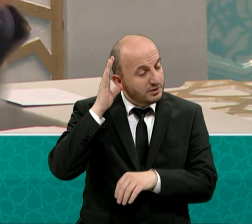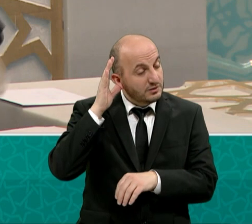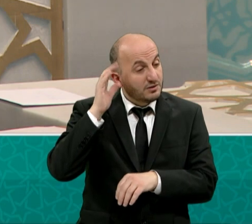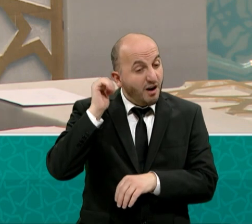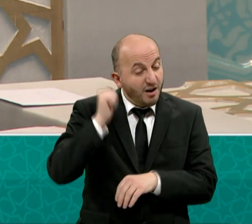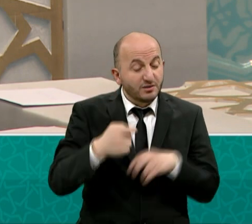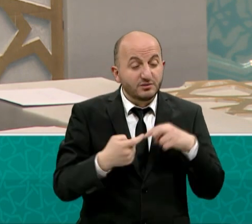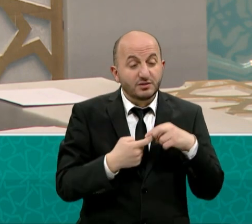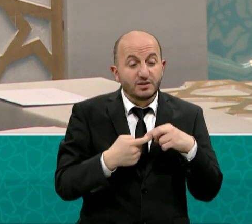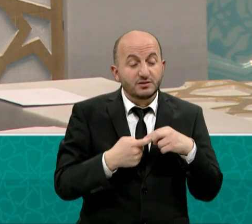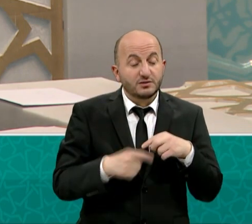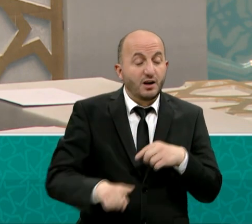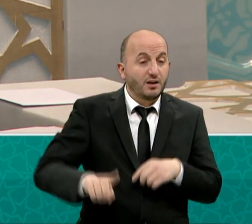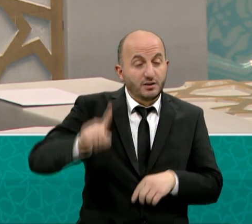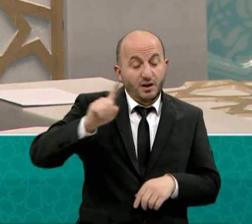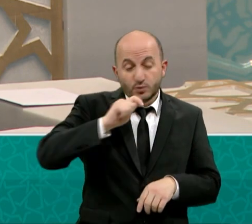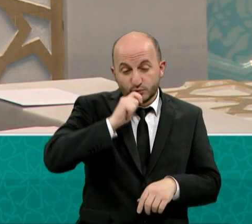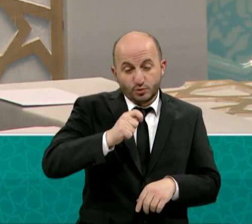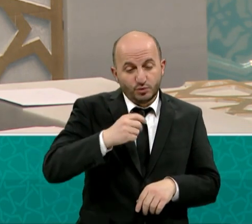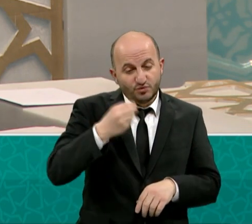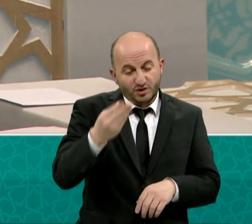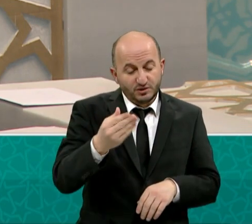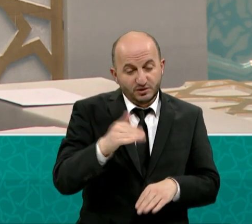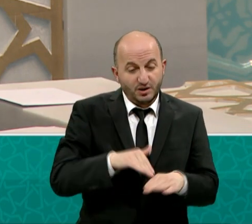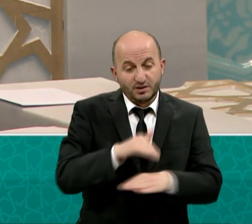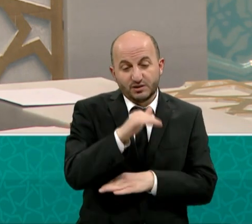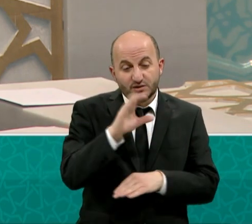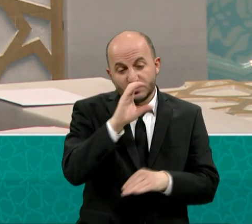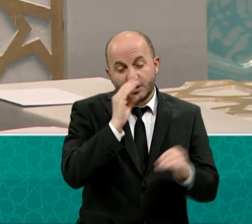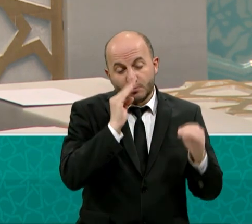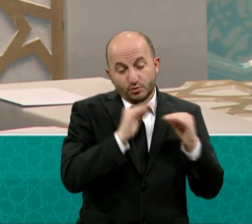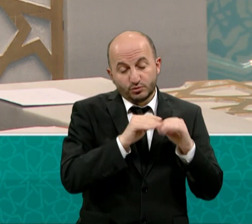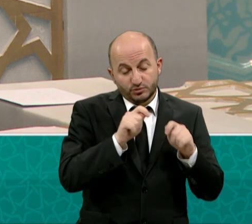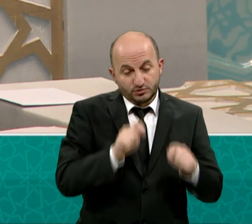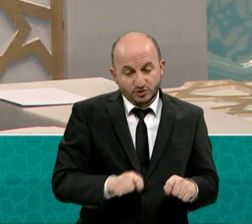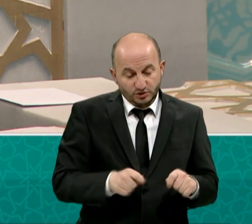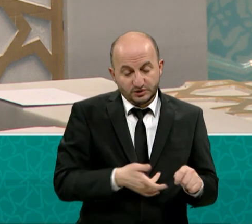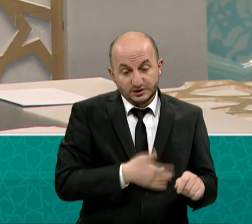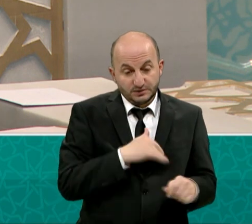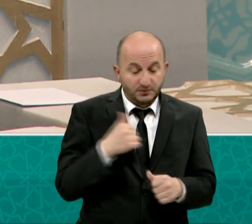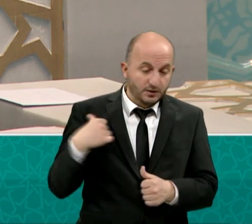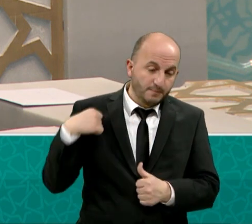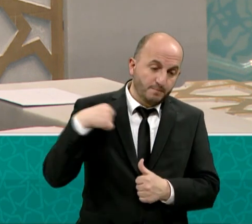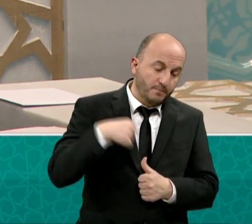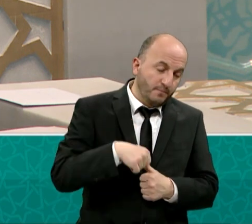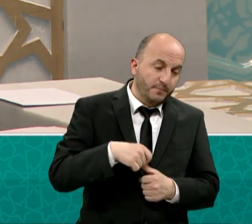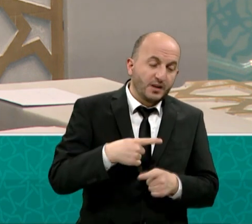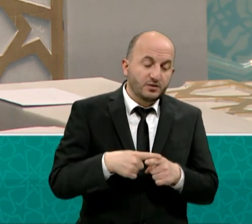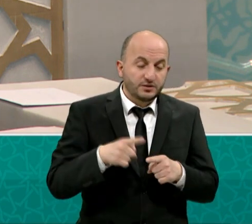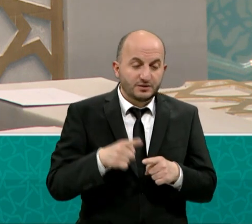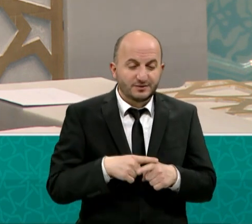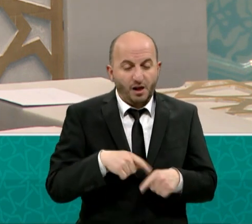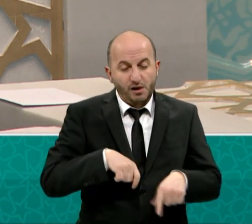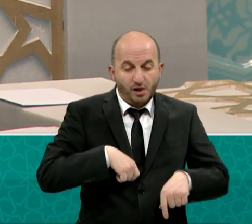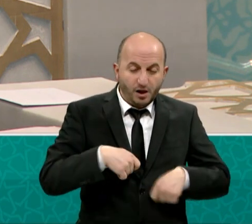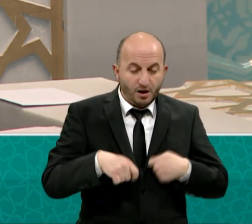verdiği kulluk sözünü hayata taşıyacak. İmanını sürekli yenileyecek, imanını şirkten, hurafelerden,